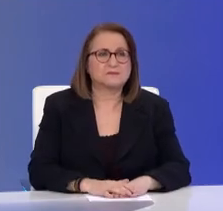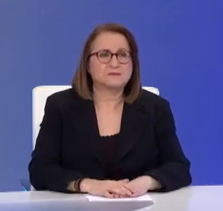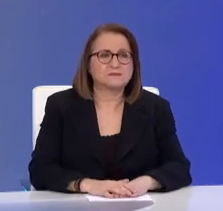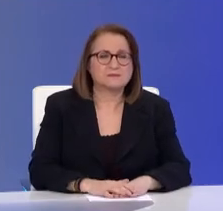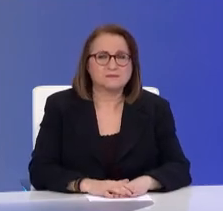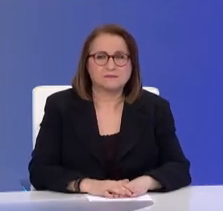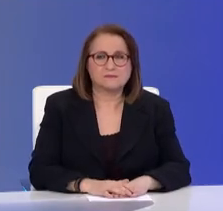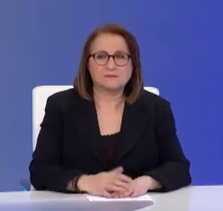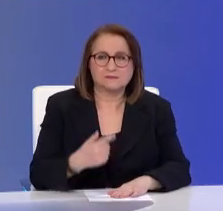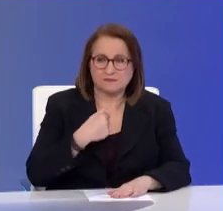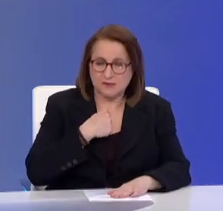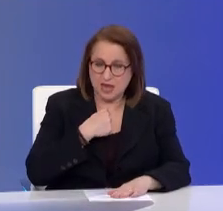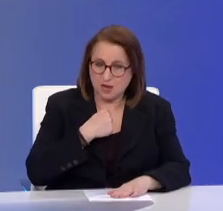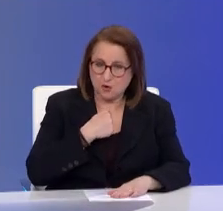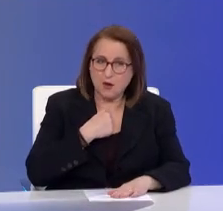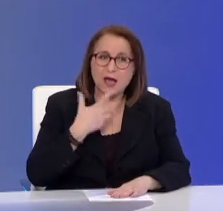Κύριε